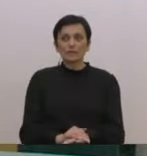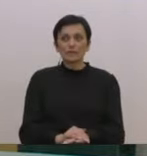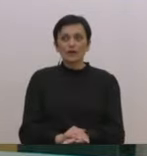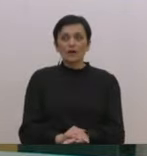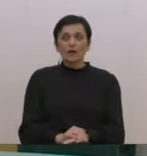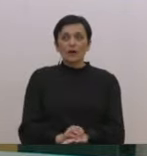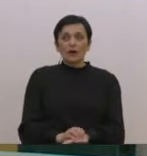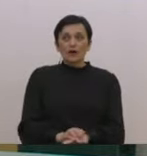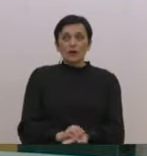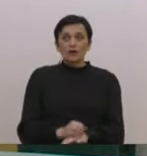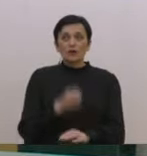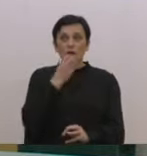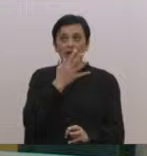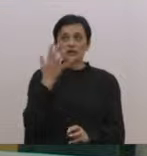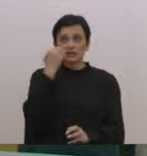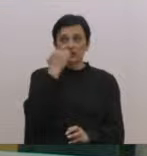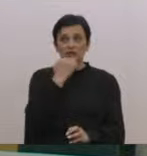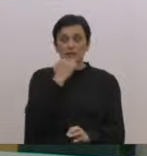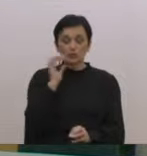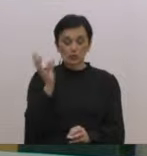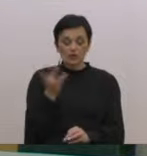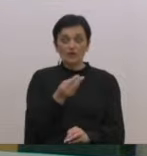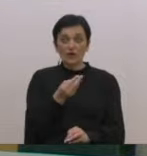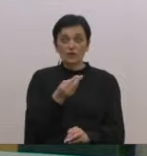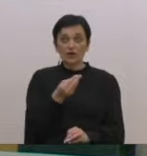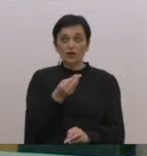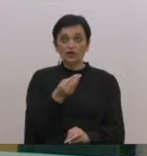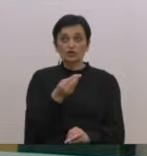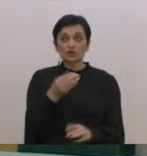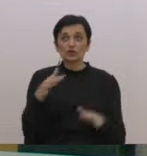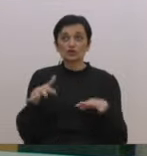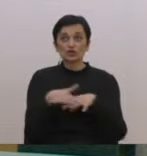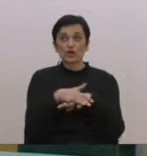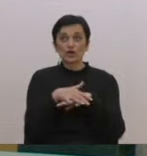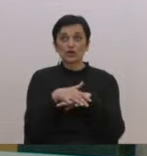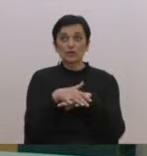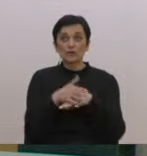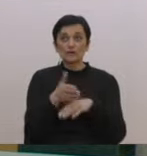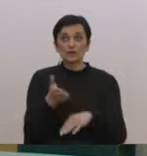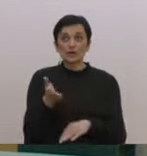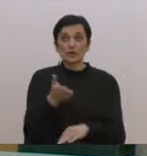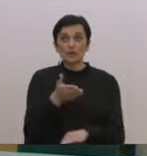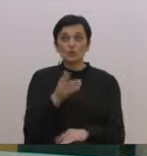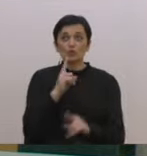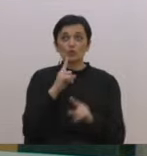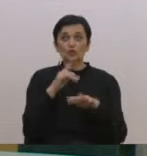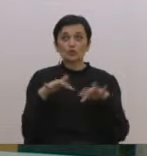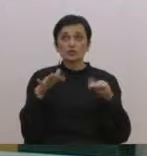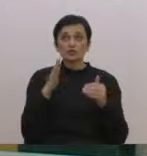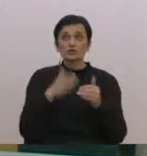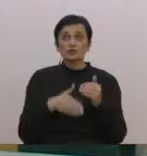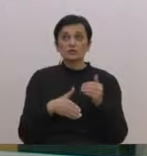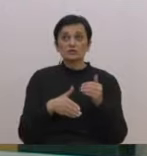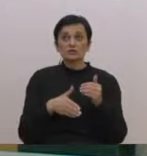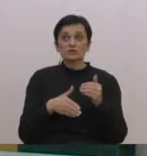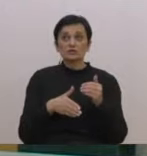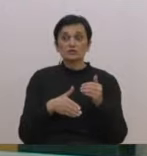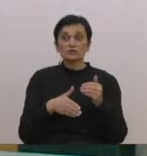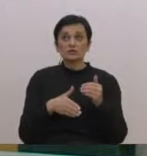ბატონო. დიდი მადლობა ყველას შეკრებილებს. დომა დასრულებულია.